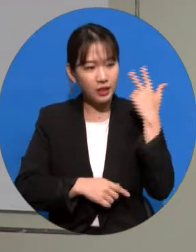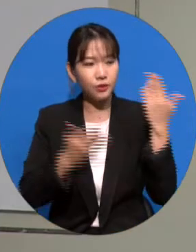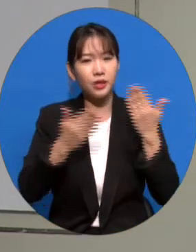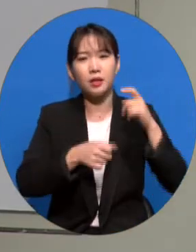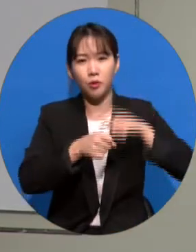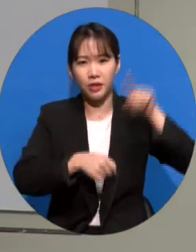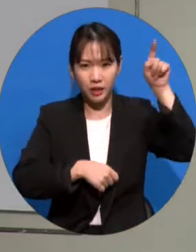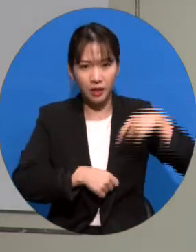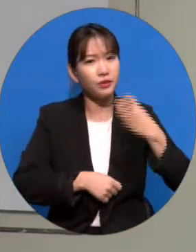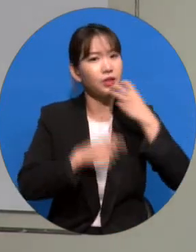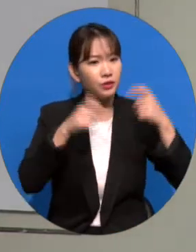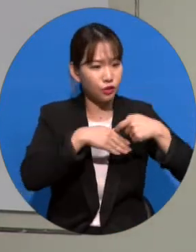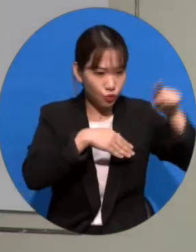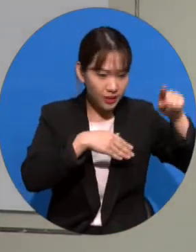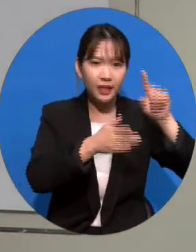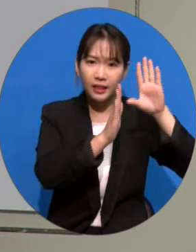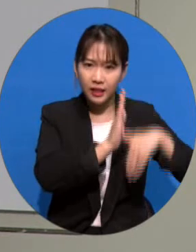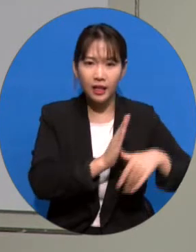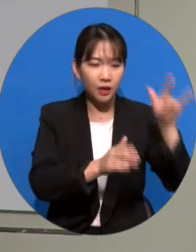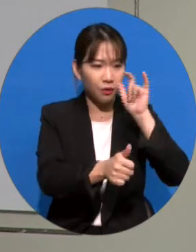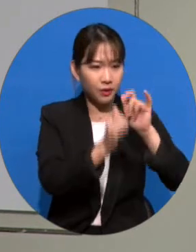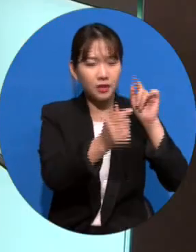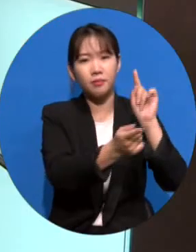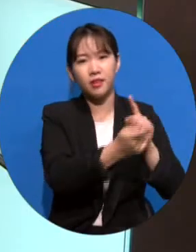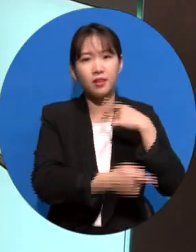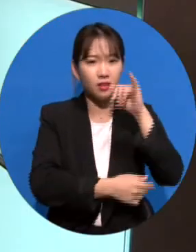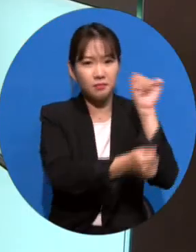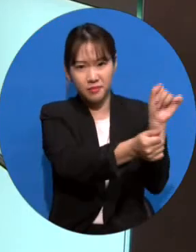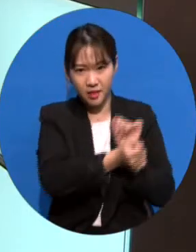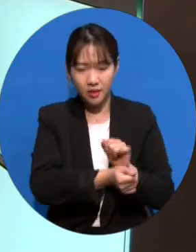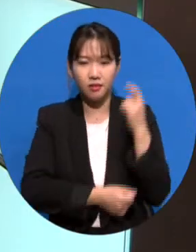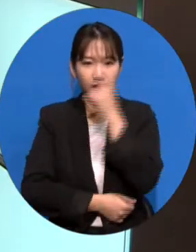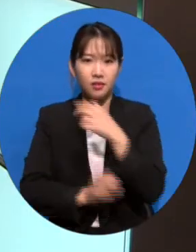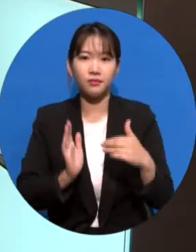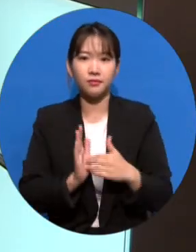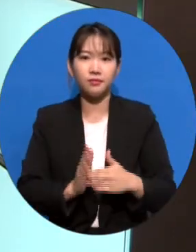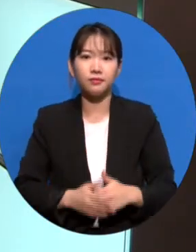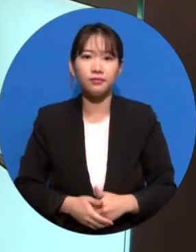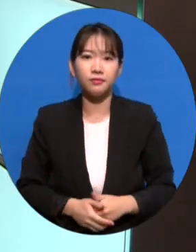업무협의차 다녀온 수도권 출장 중 코로나19 확진자와 접촉한 것으로 확인됐습니다.